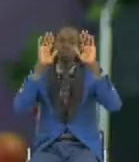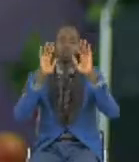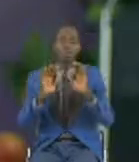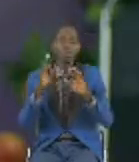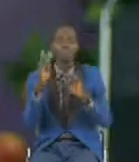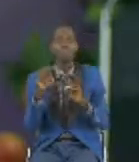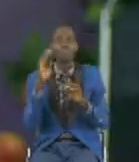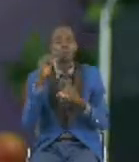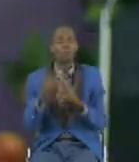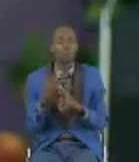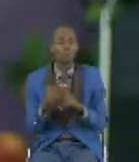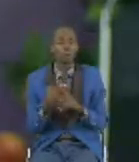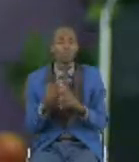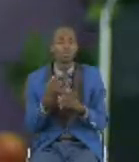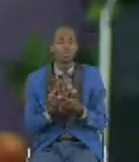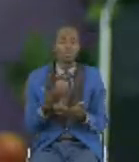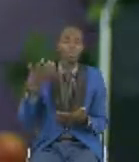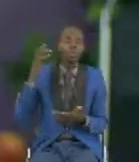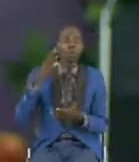de la parole. Nous recevons